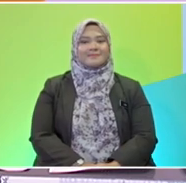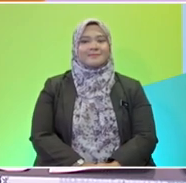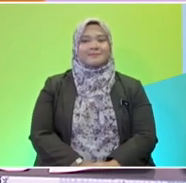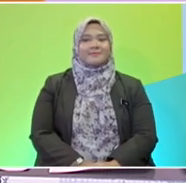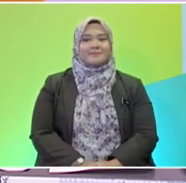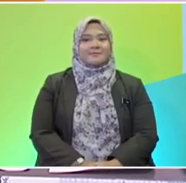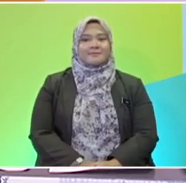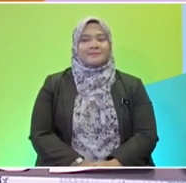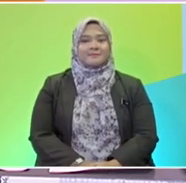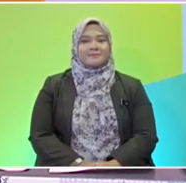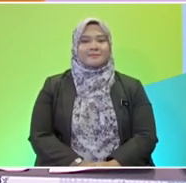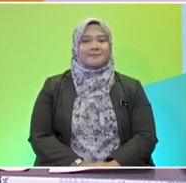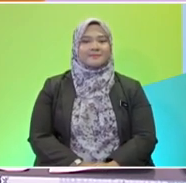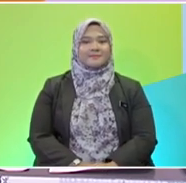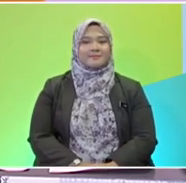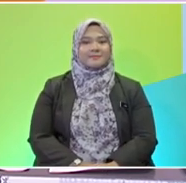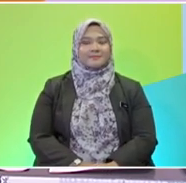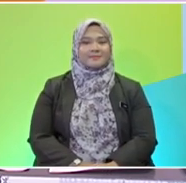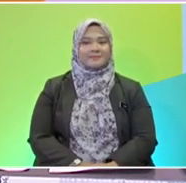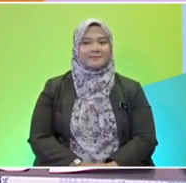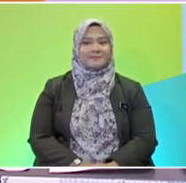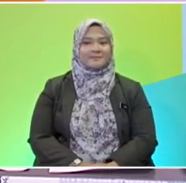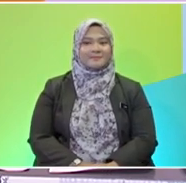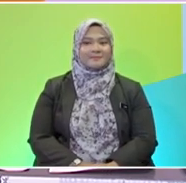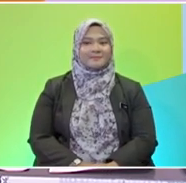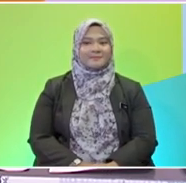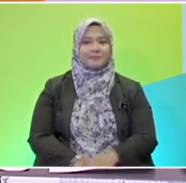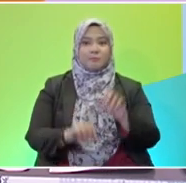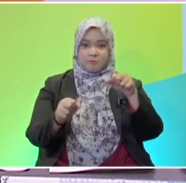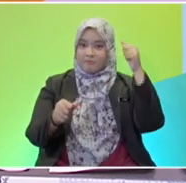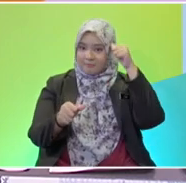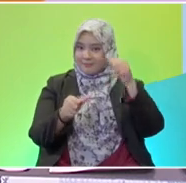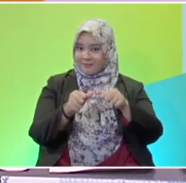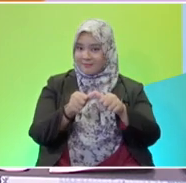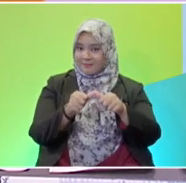dan untuk tinggi 10 adalah RM 10